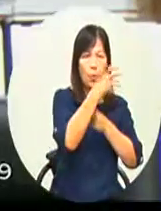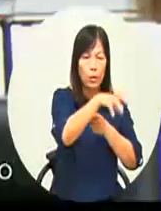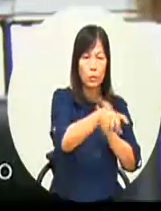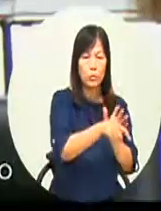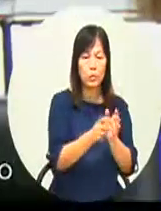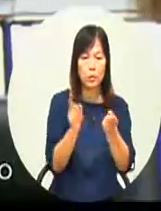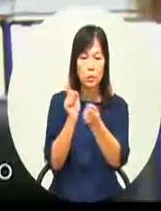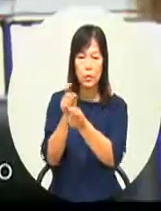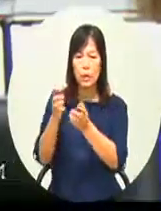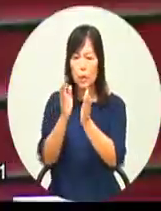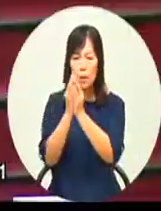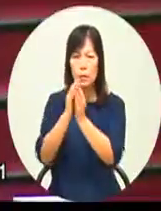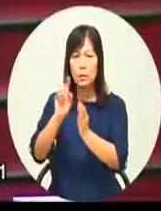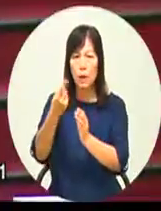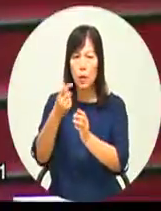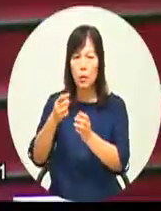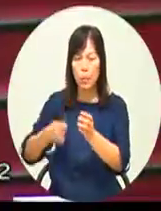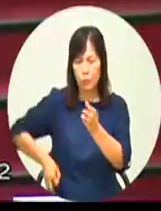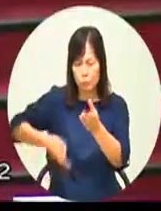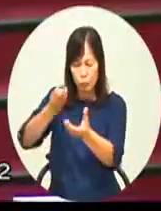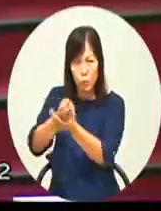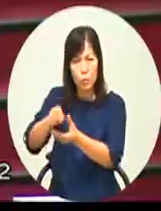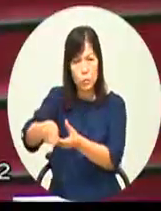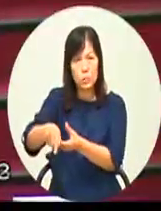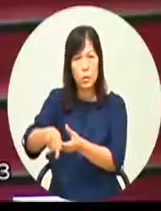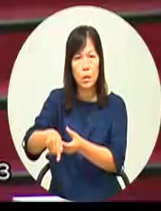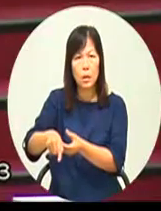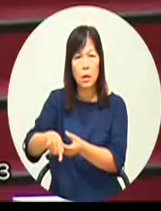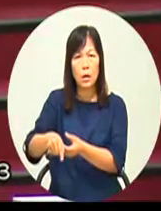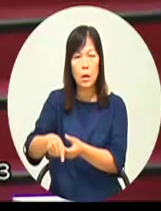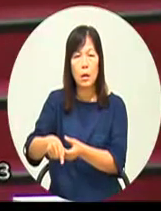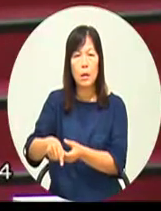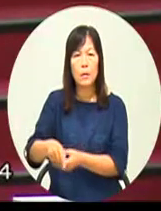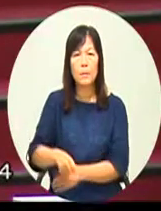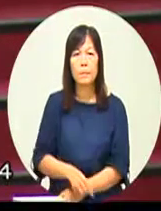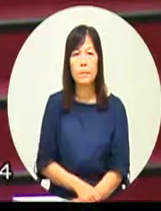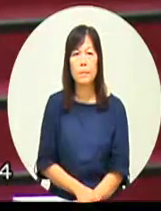区投资的观光的